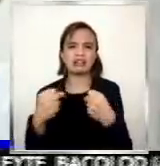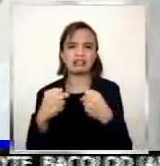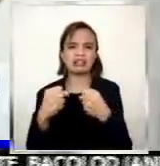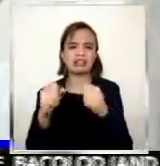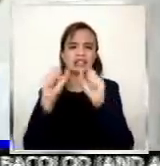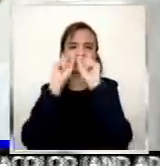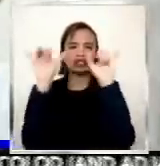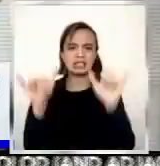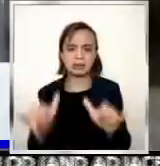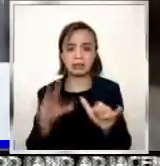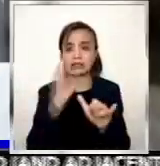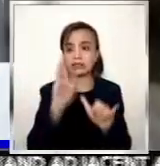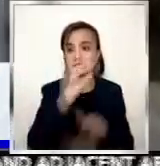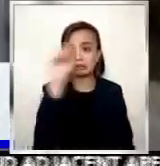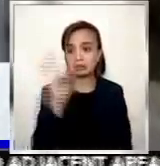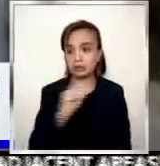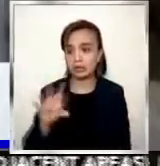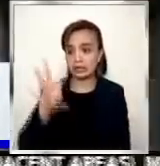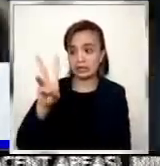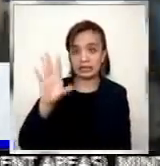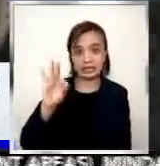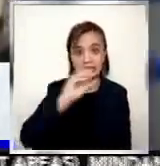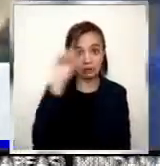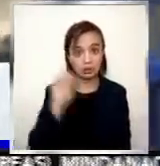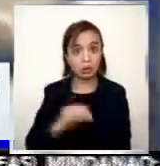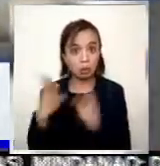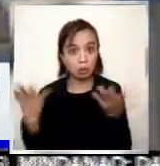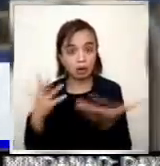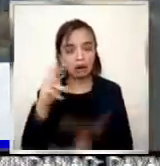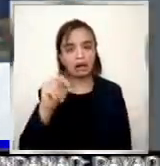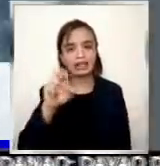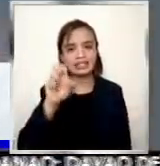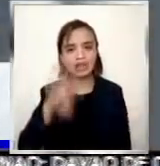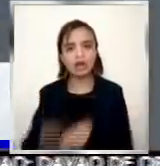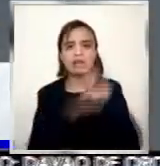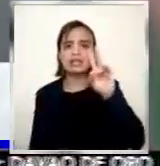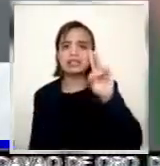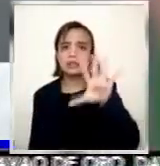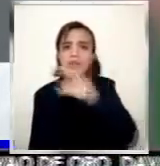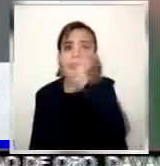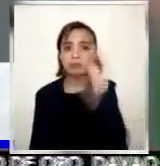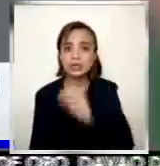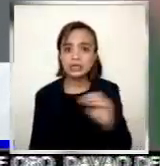habang 69% naman sa NCR, 75%